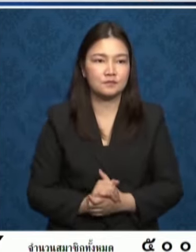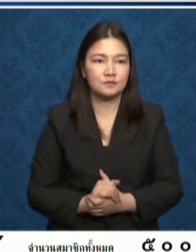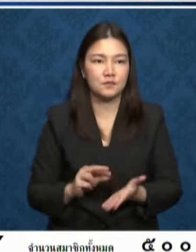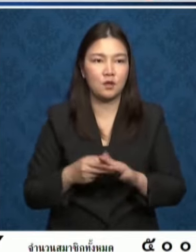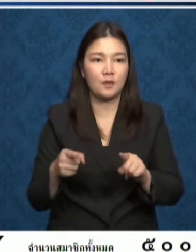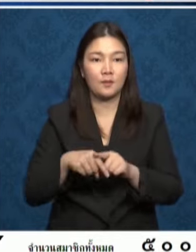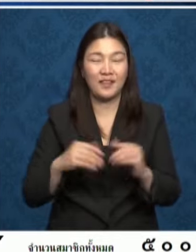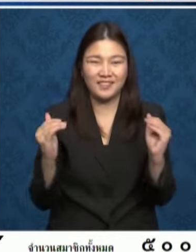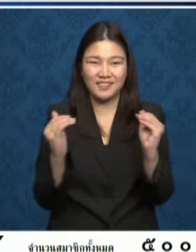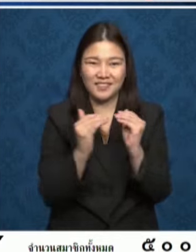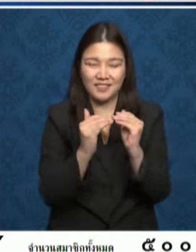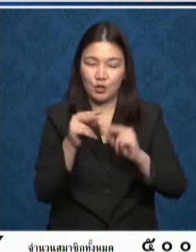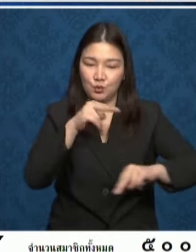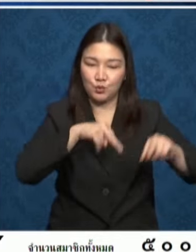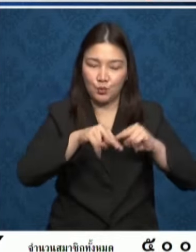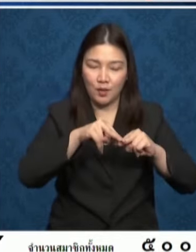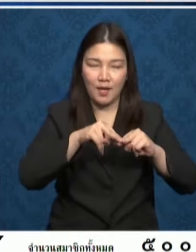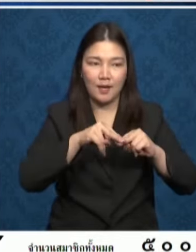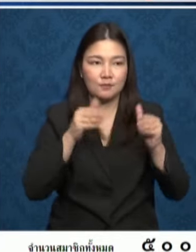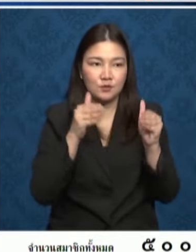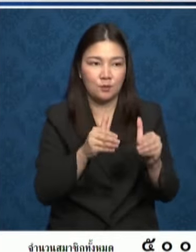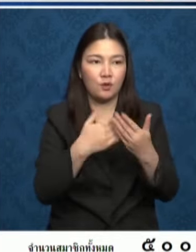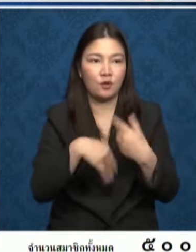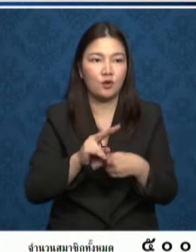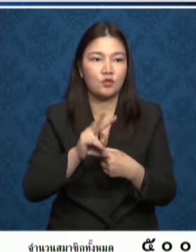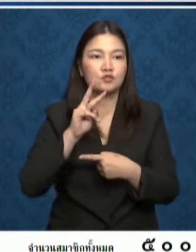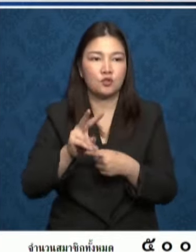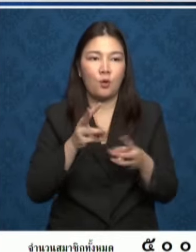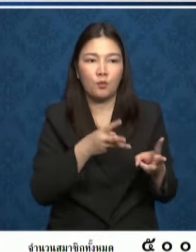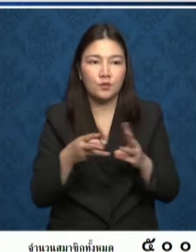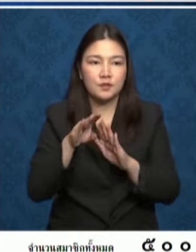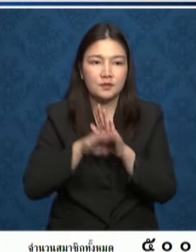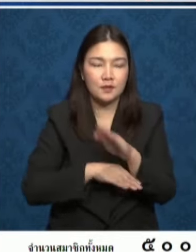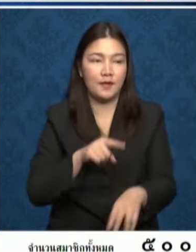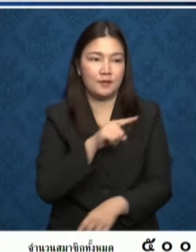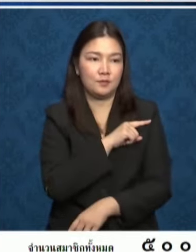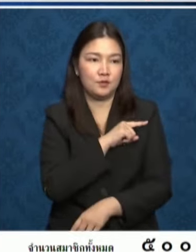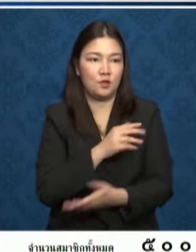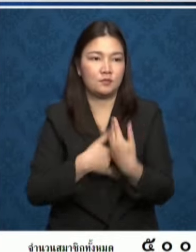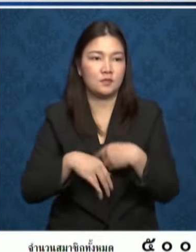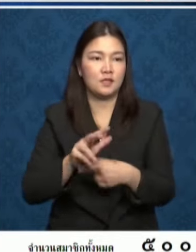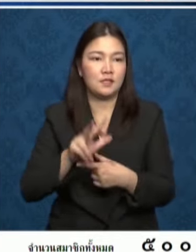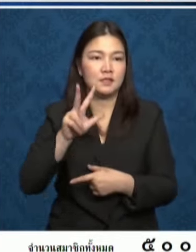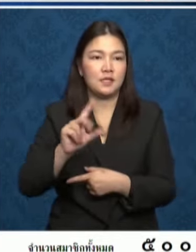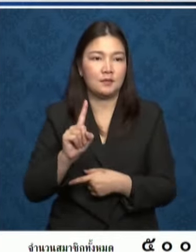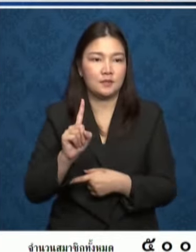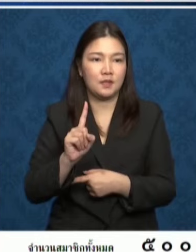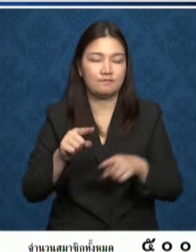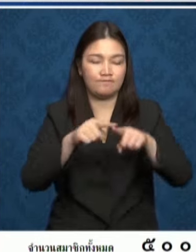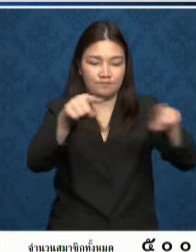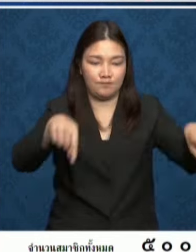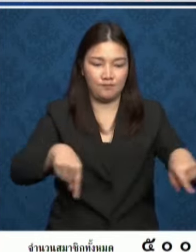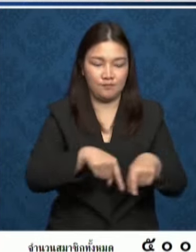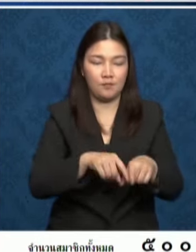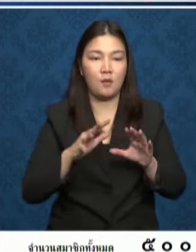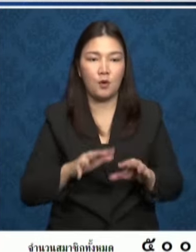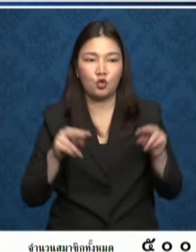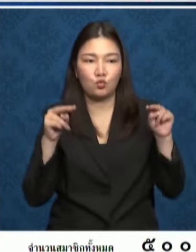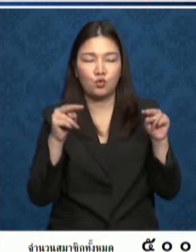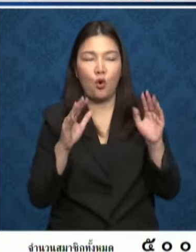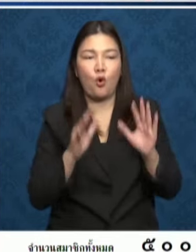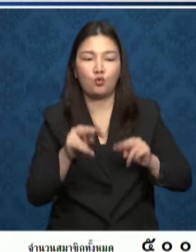การเฉพาะประการที่ 2คือสร้างกลไกทำหน้าที่เป็นตัวแทนและประการที่ 3ก็คือการประกาศพื้นที่คุ้มครองวิถีชีวิต